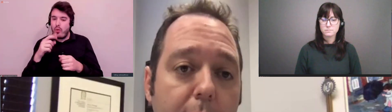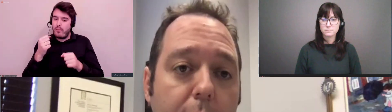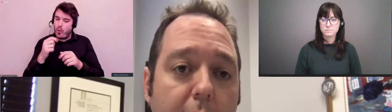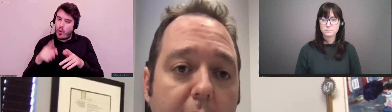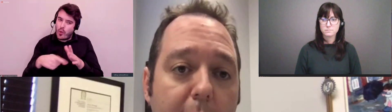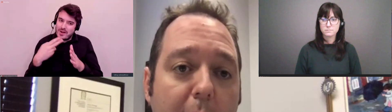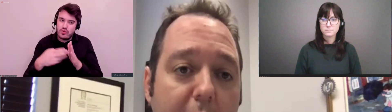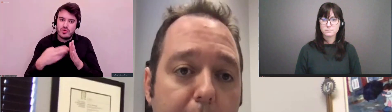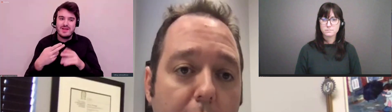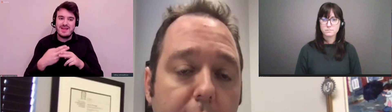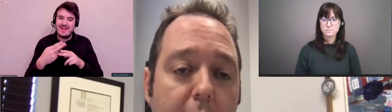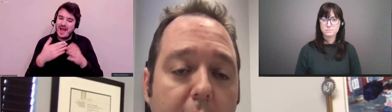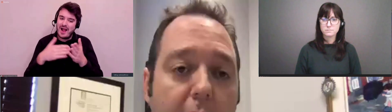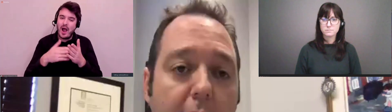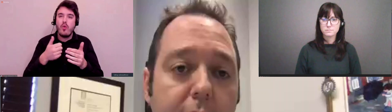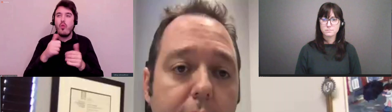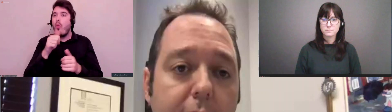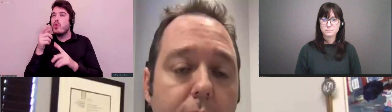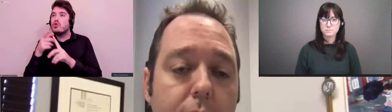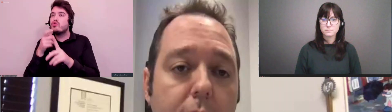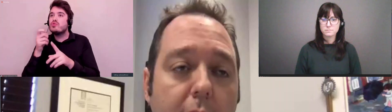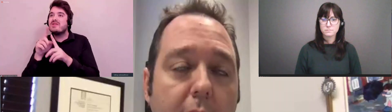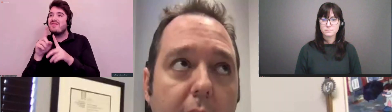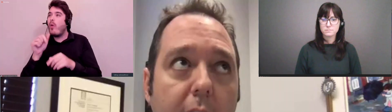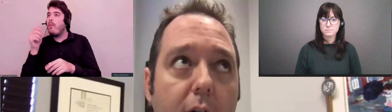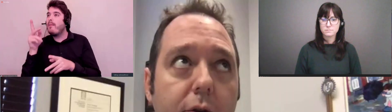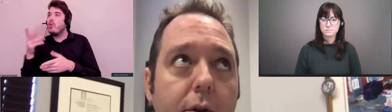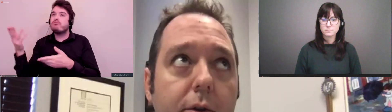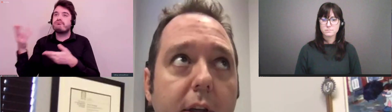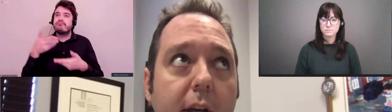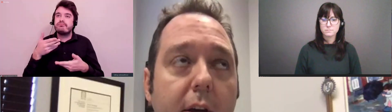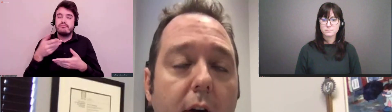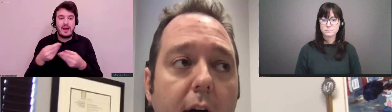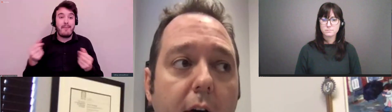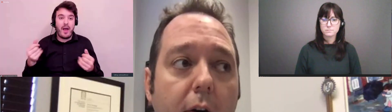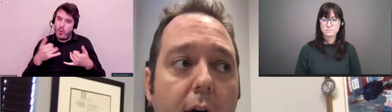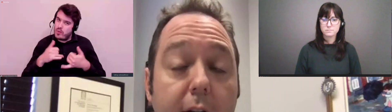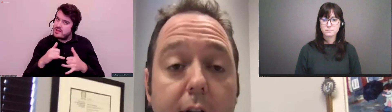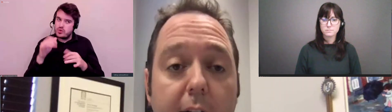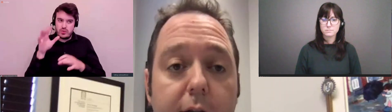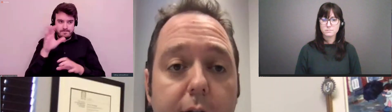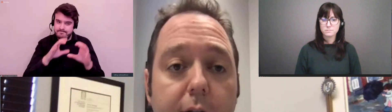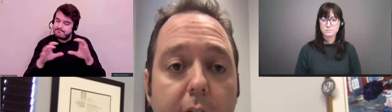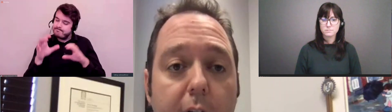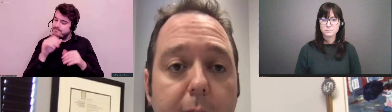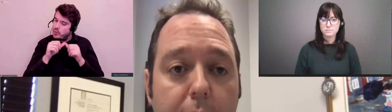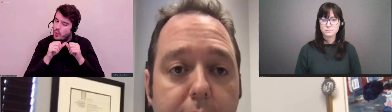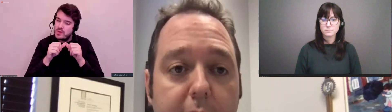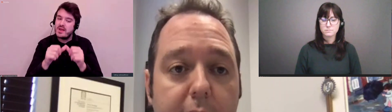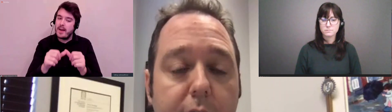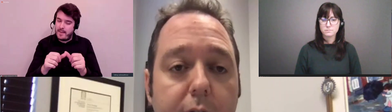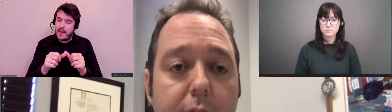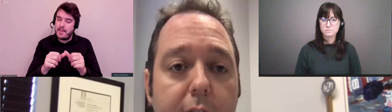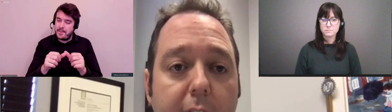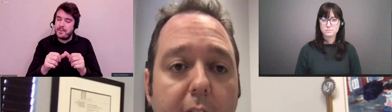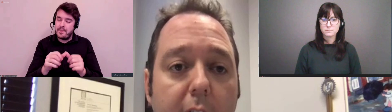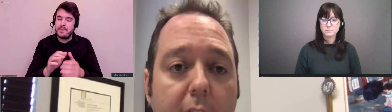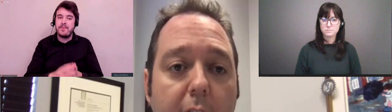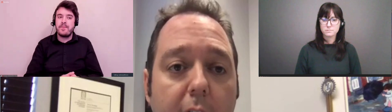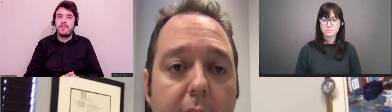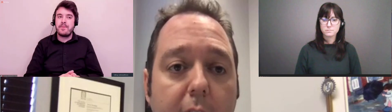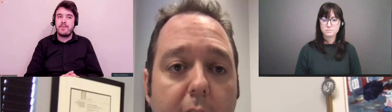différente pour le même équipement. Donc, c'est toujours une chose qu'on est en train de penser,